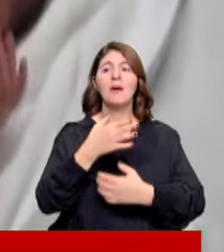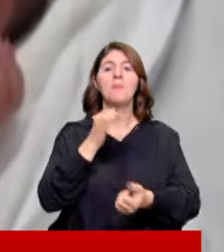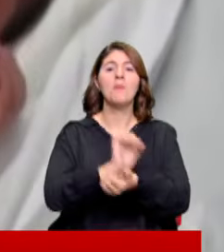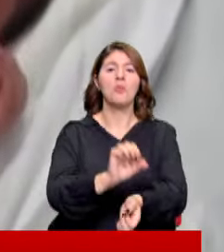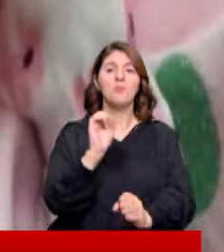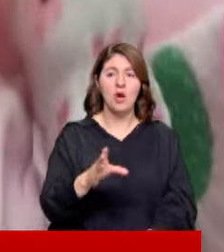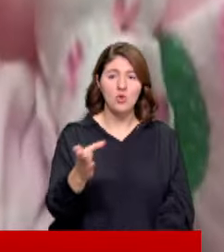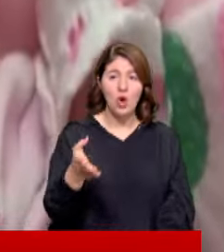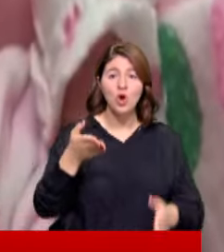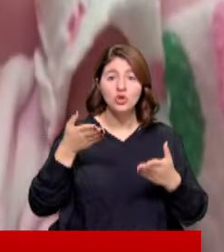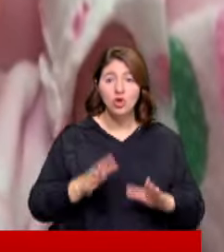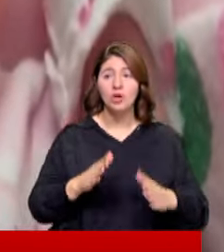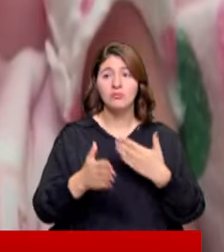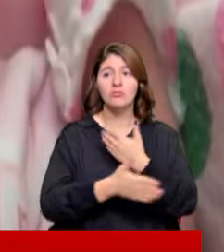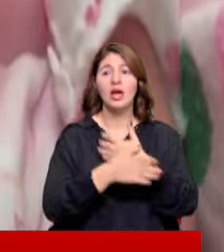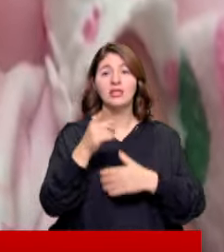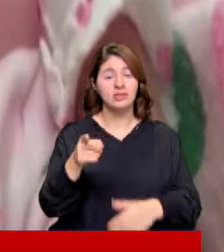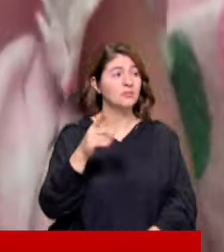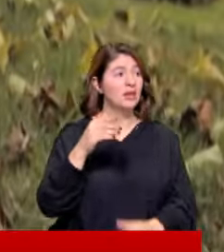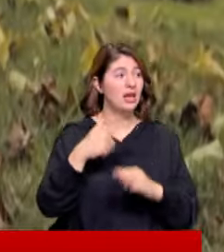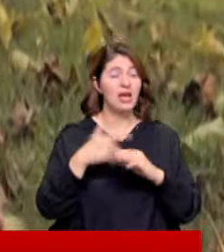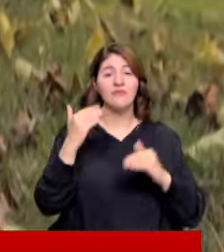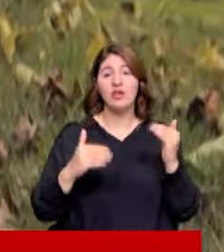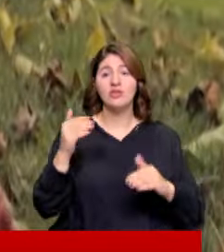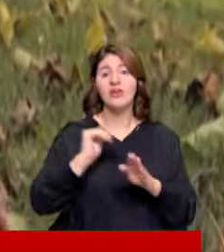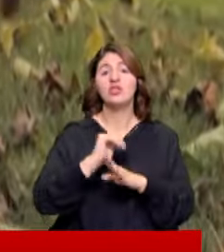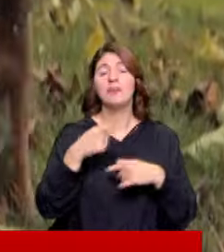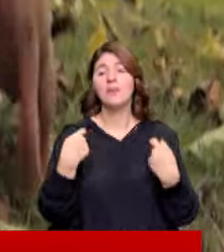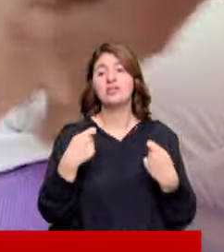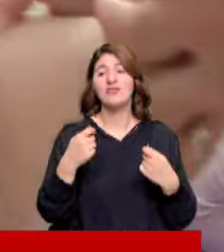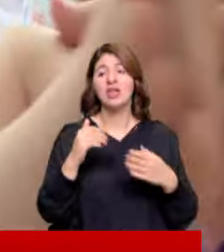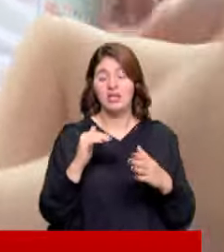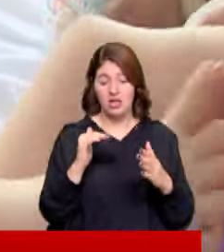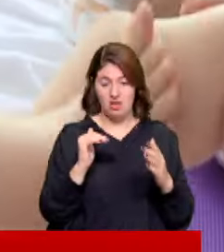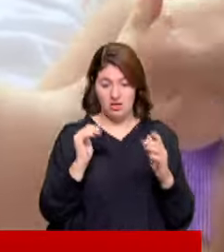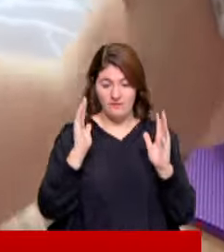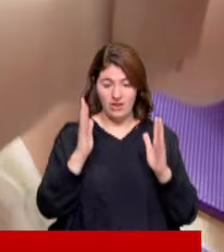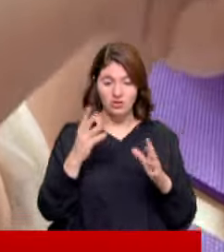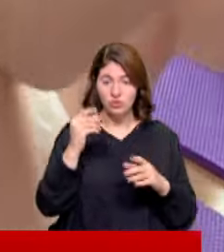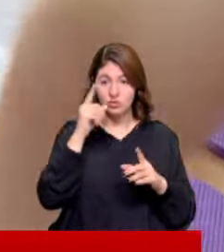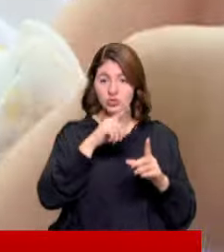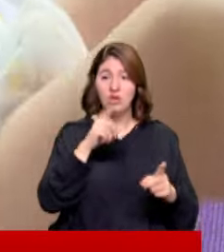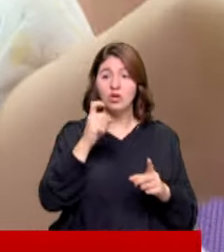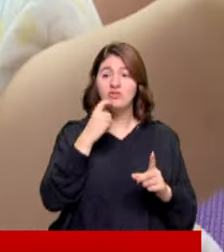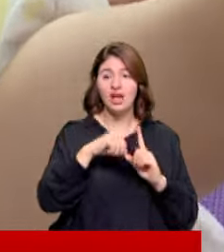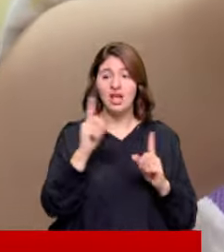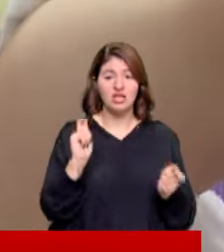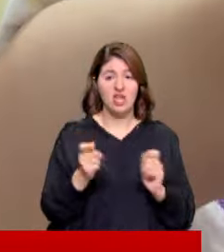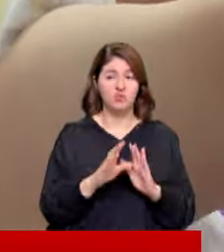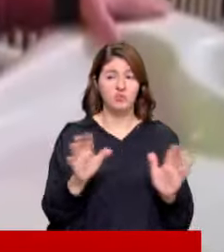ediyor. Doğum yardımı enflasyon ve yaşam maliyetlerindeki artışa rağmen 9 yıldır